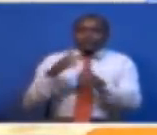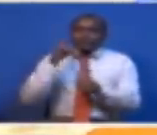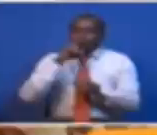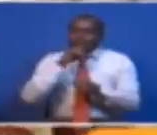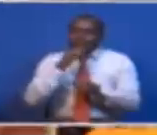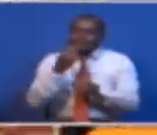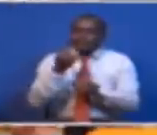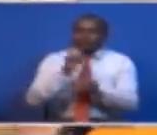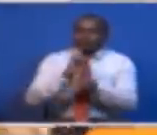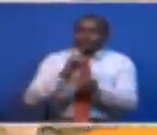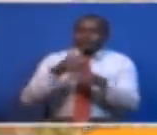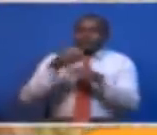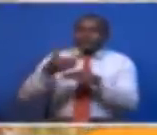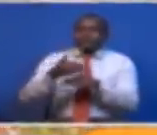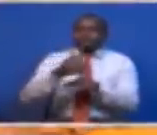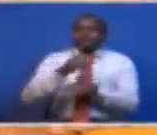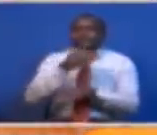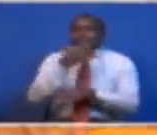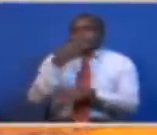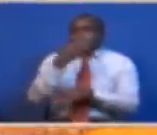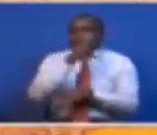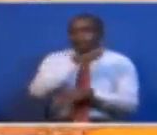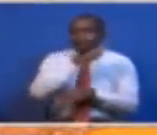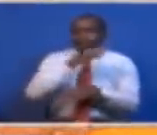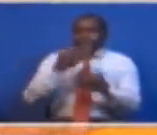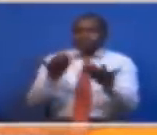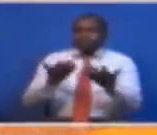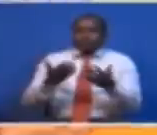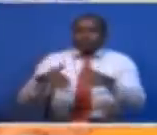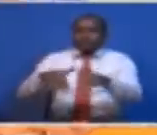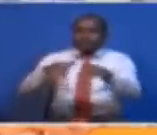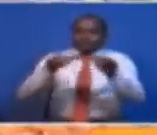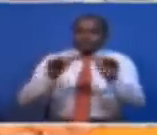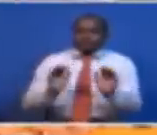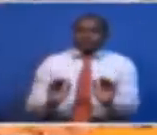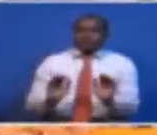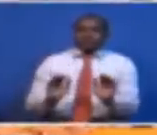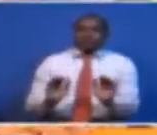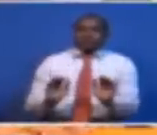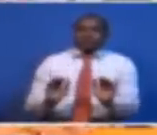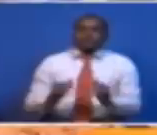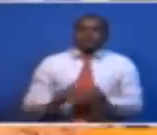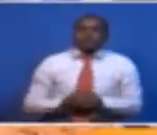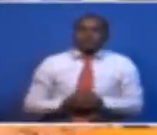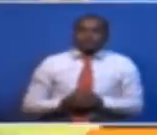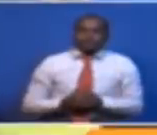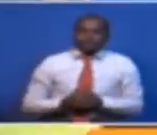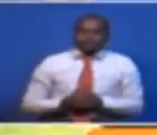9 pale mwenda zake Nicholas Bett alipozikwa hapa Simat katika kaunti ya Uasin Gishu.